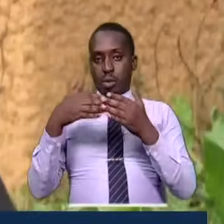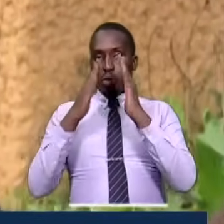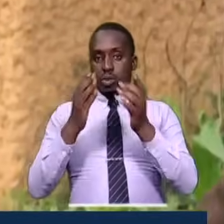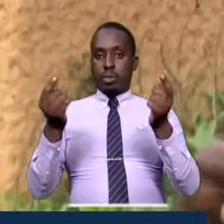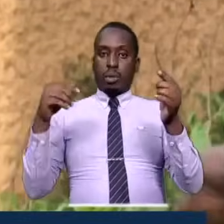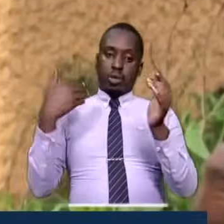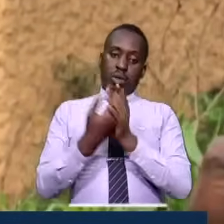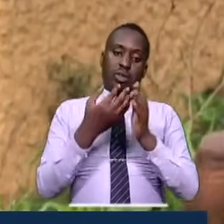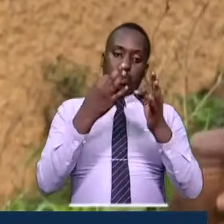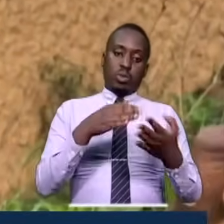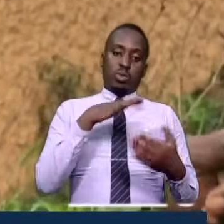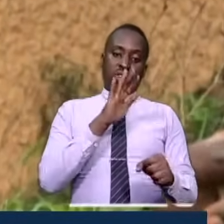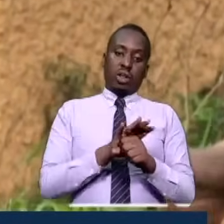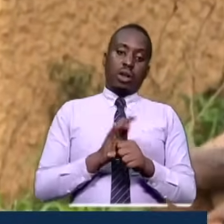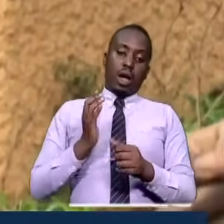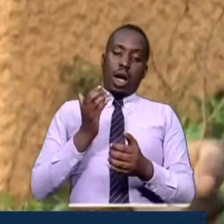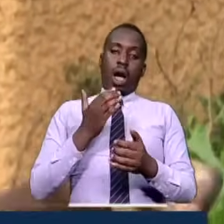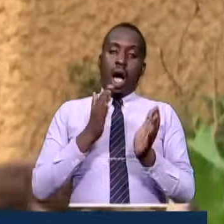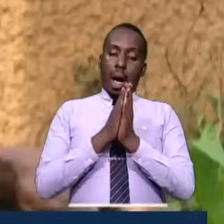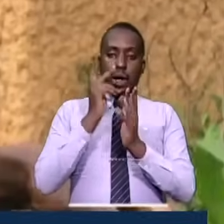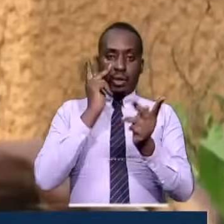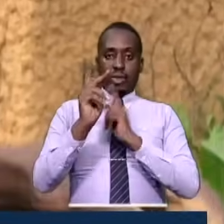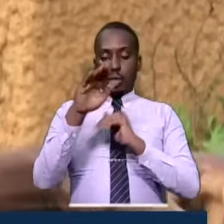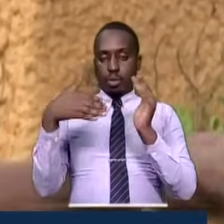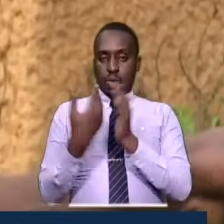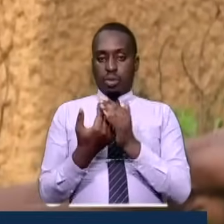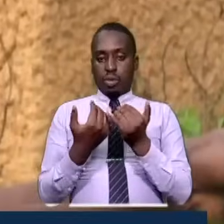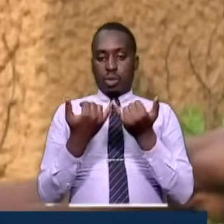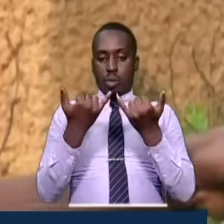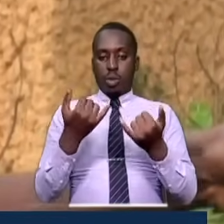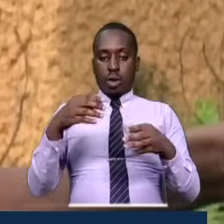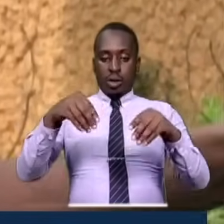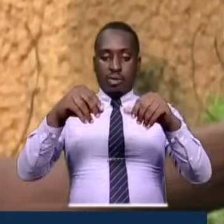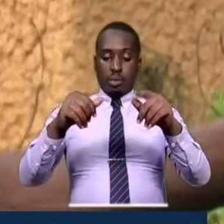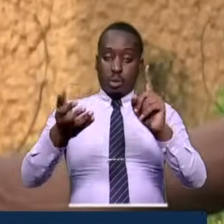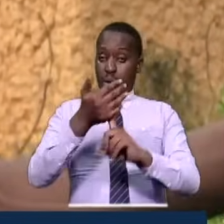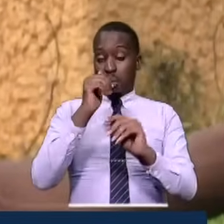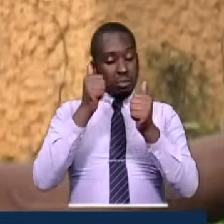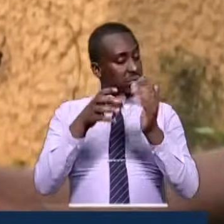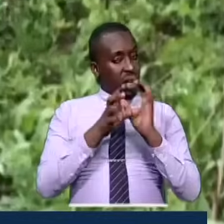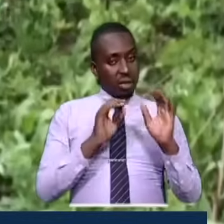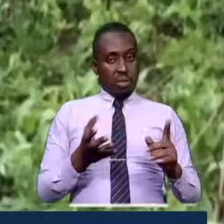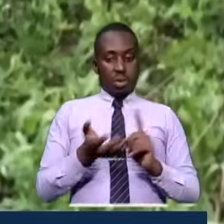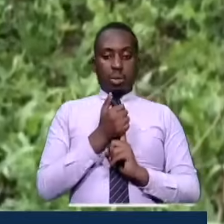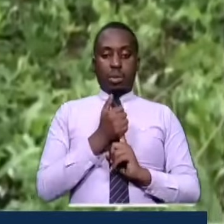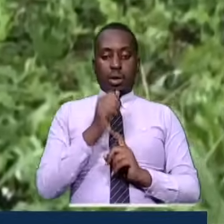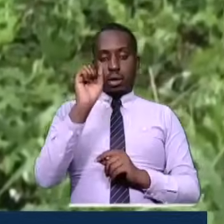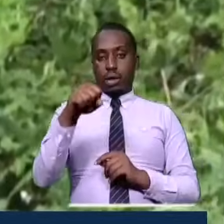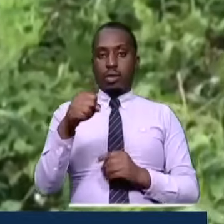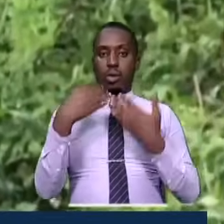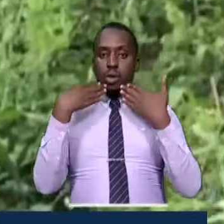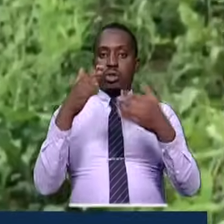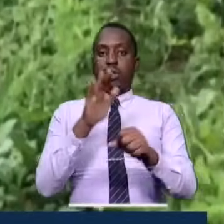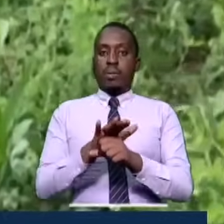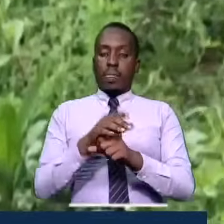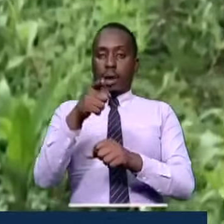bwatugejeje kuri byinshi na vizio byose ifumbire murayibona turayibona nta kibazo yego urakoze